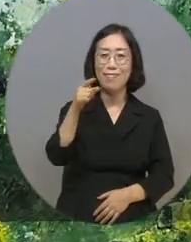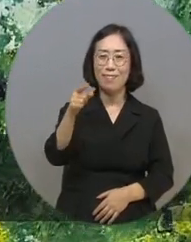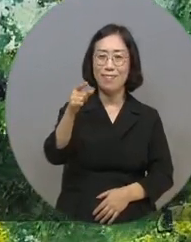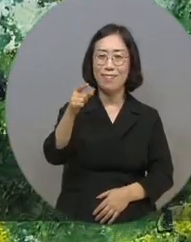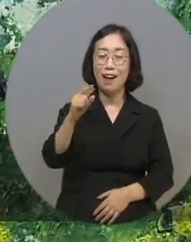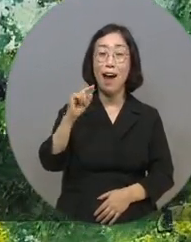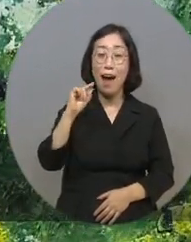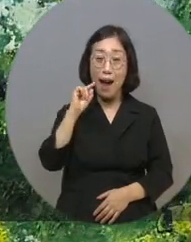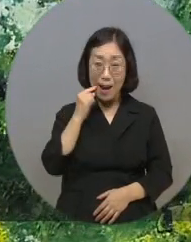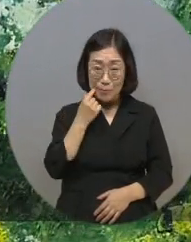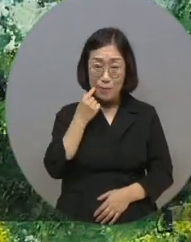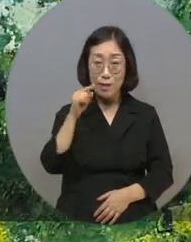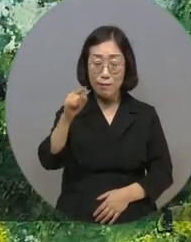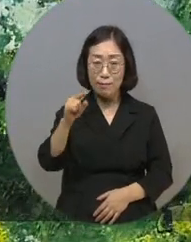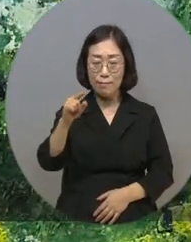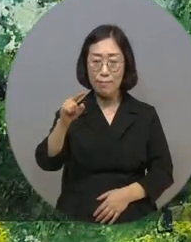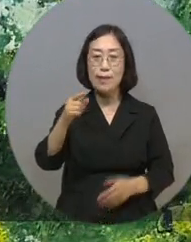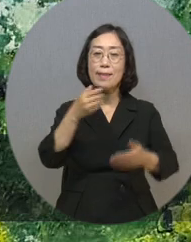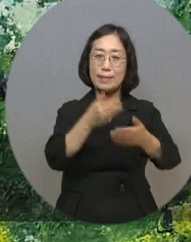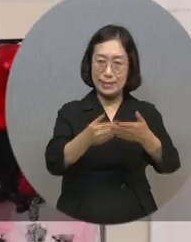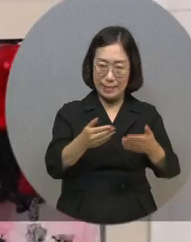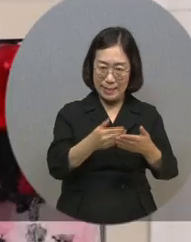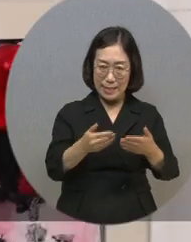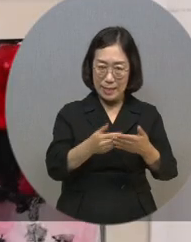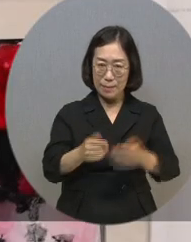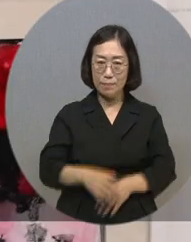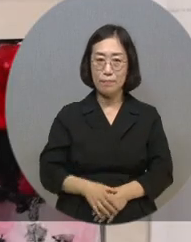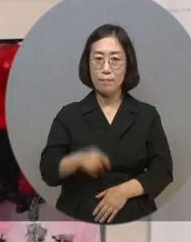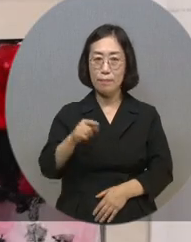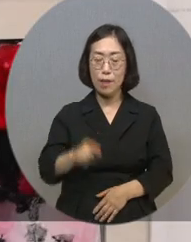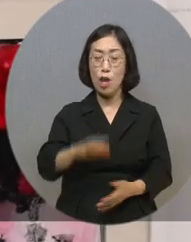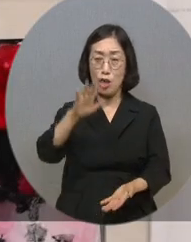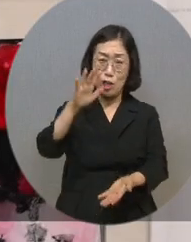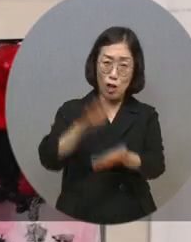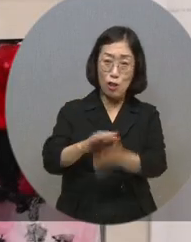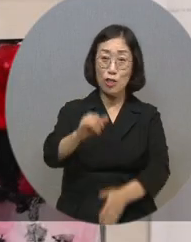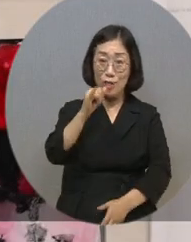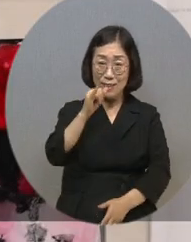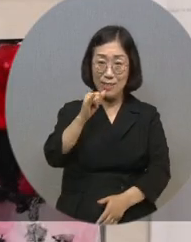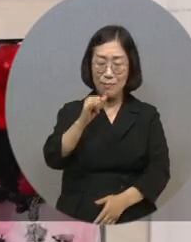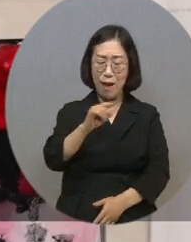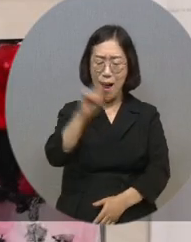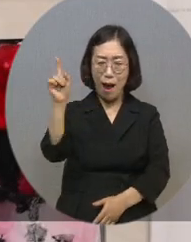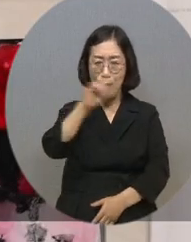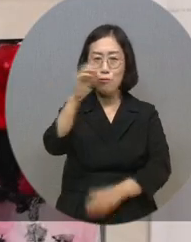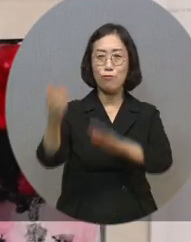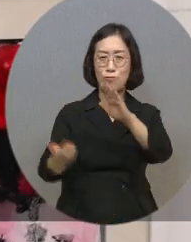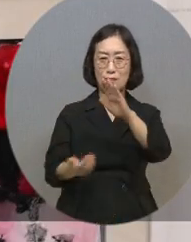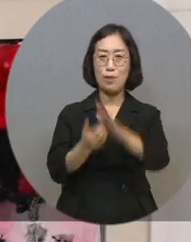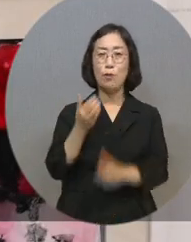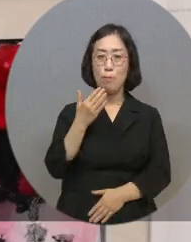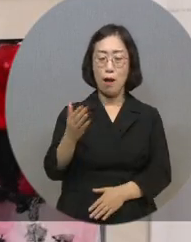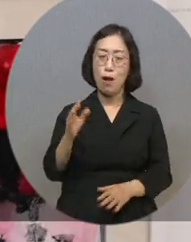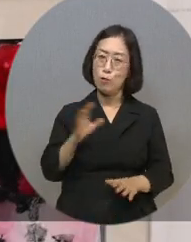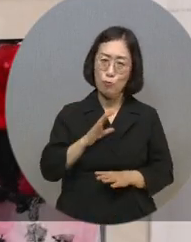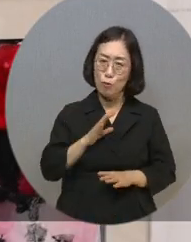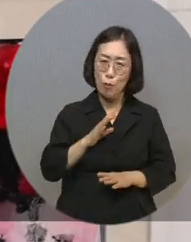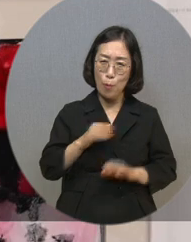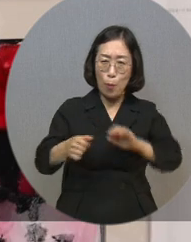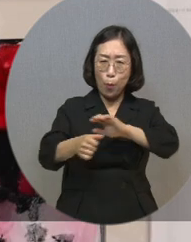그 쌍향수를 표현을 하고 열정이 있으면 모든 것이 이루어지는 것 같아요. 두려워하지